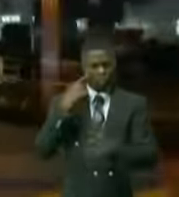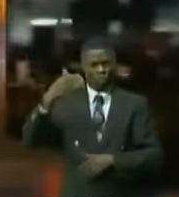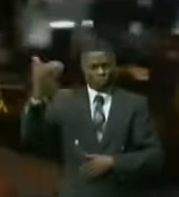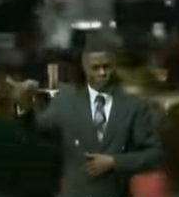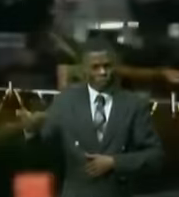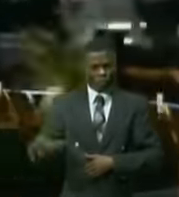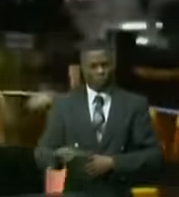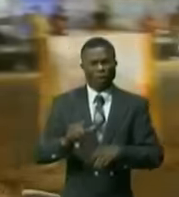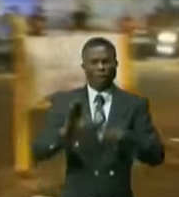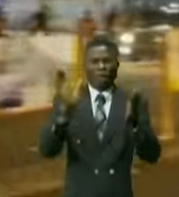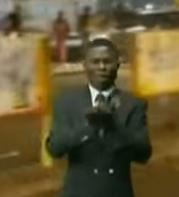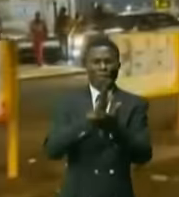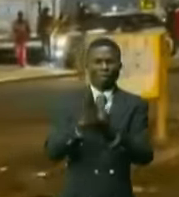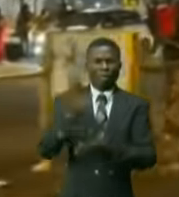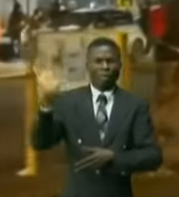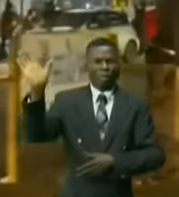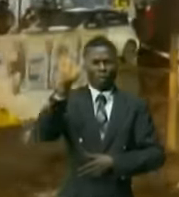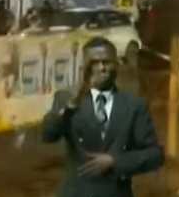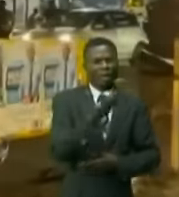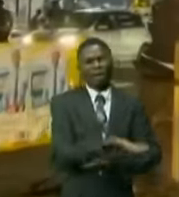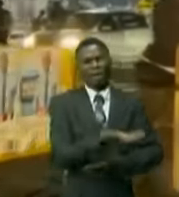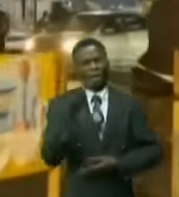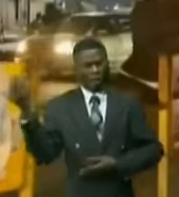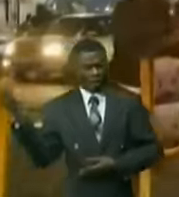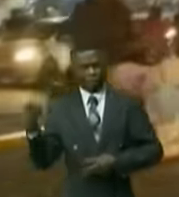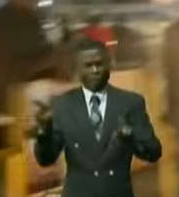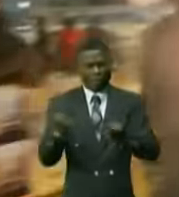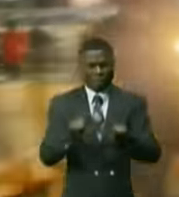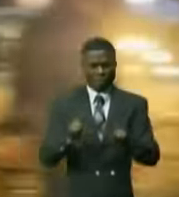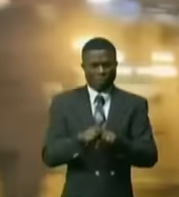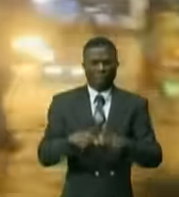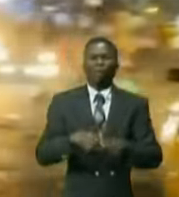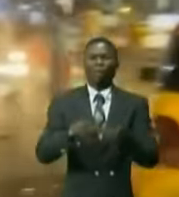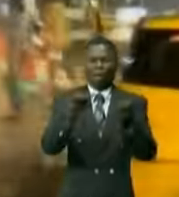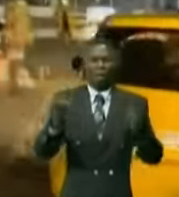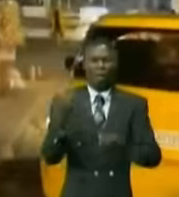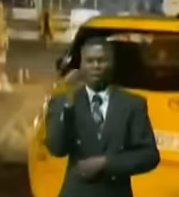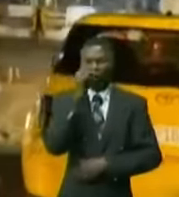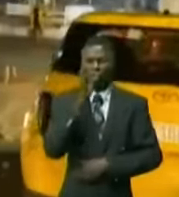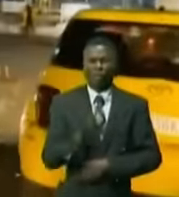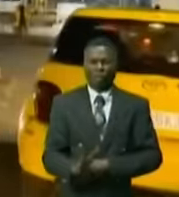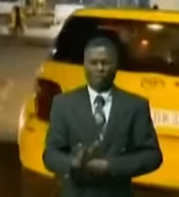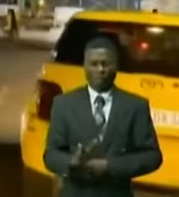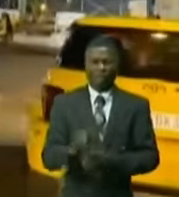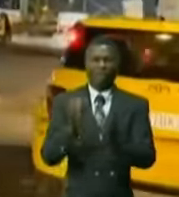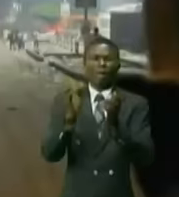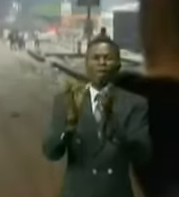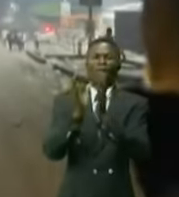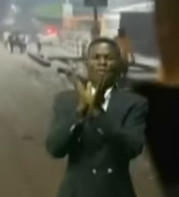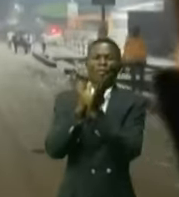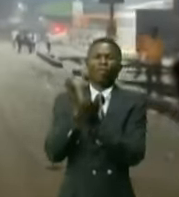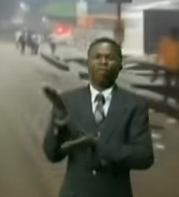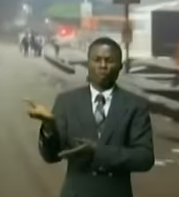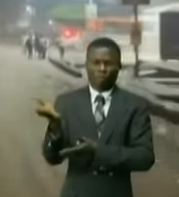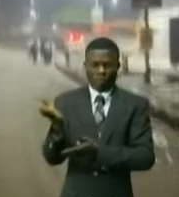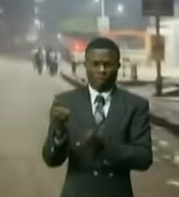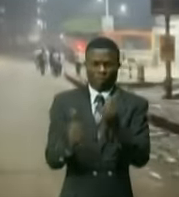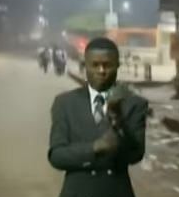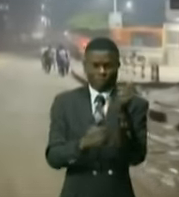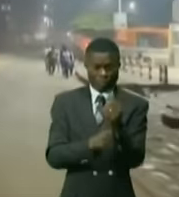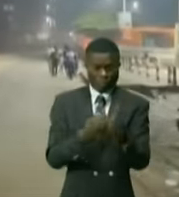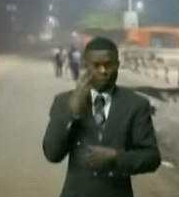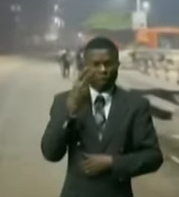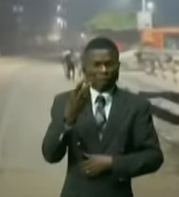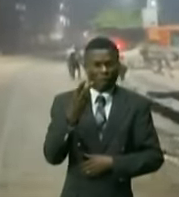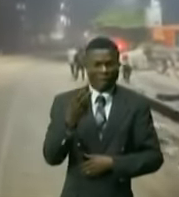puisque les affiches sont enlevées. Même constant sur la place des artistes à l'entrée Elengesa. Personne au regard de cette image